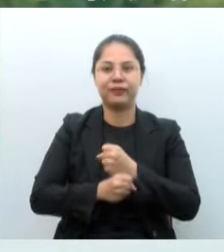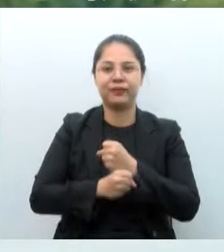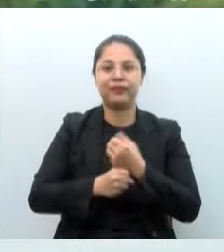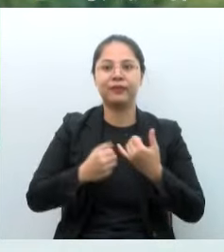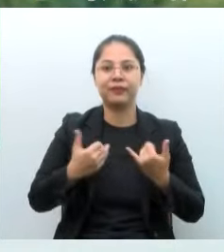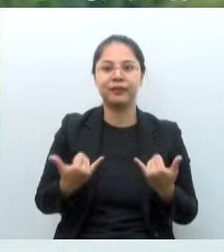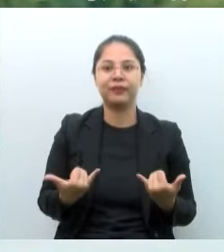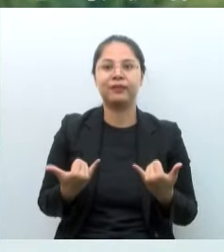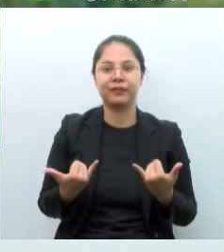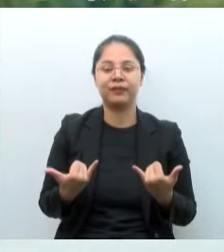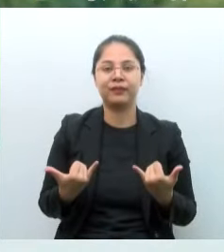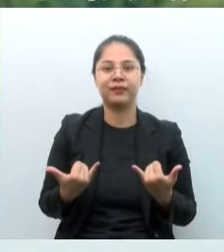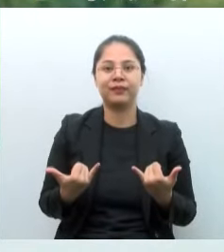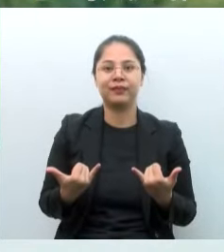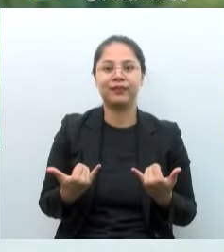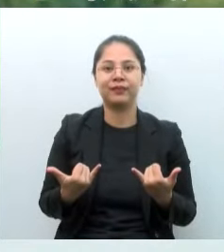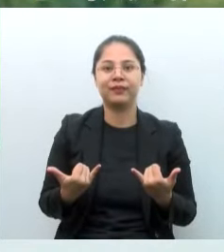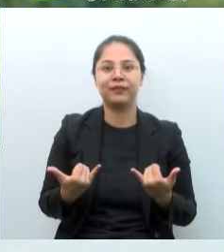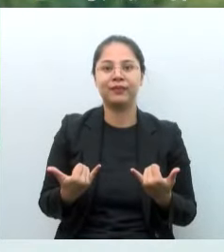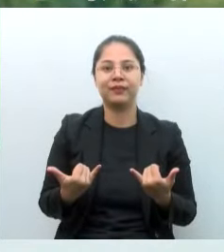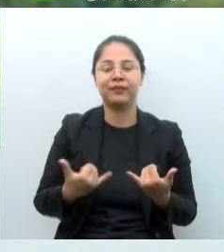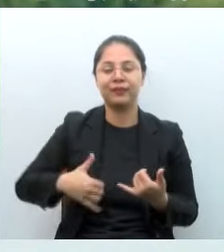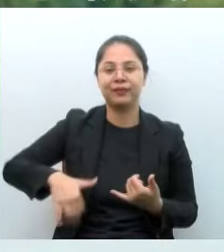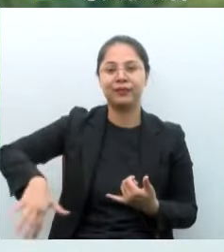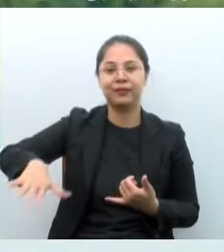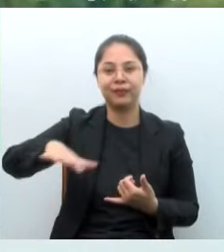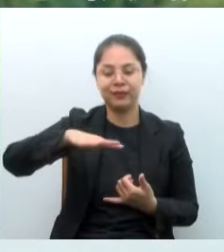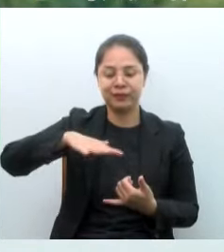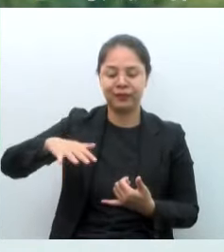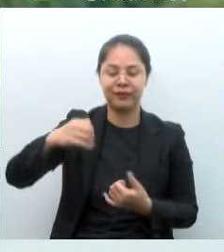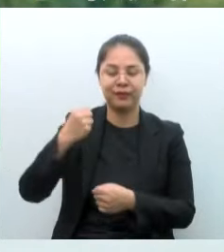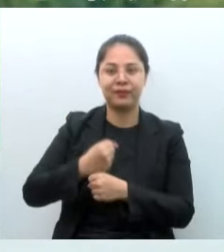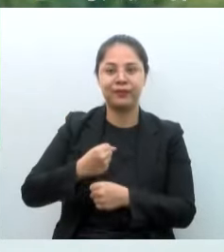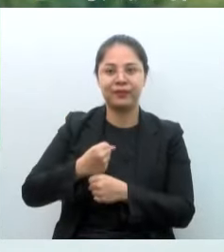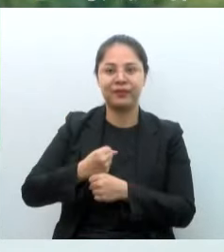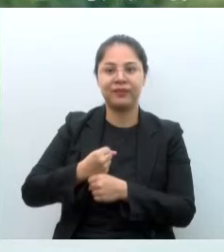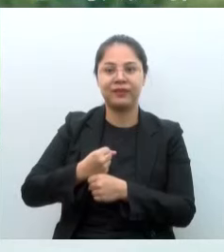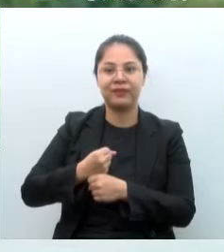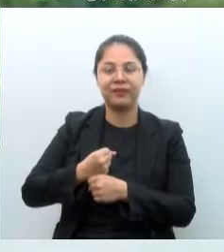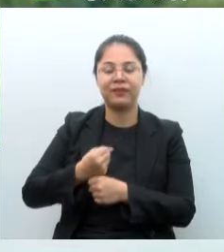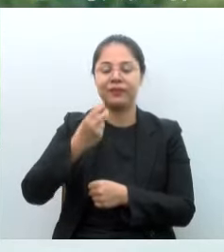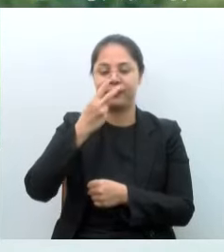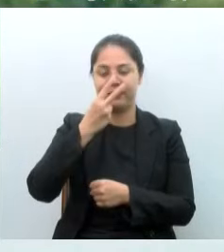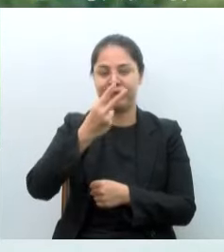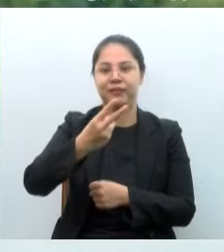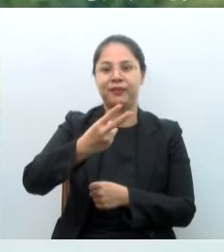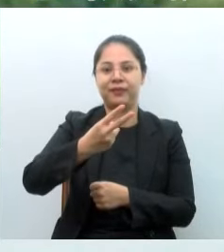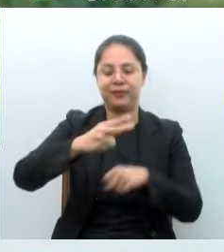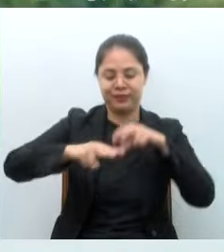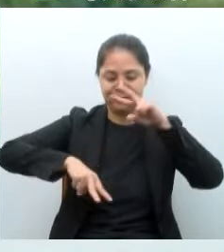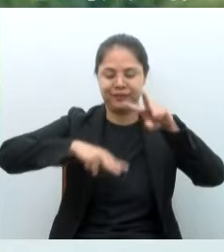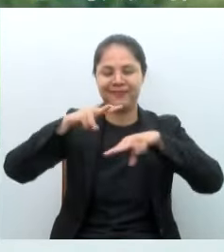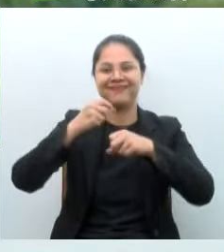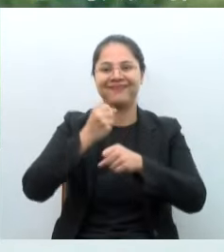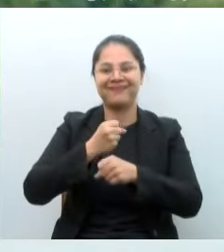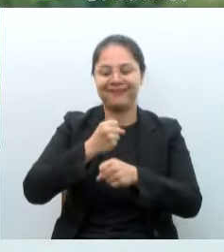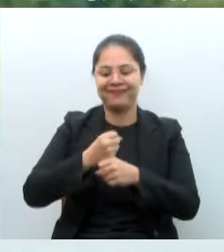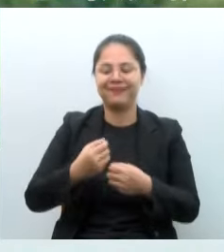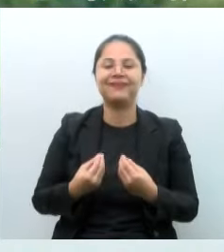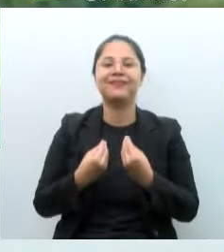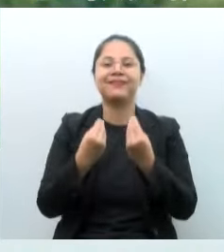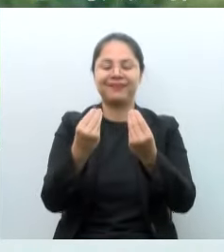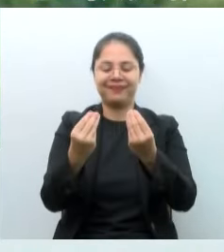นี้ก็เรียกว่าพวกเรานั้นในฐานะที่เป็นหน่วยงานต้นสังกัดนะครับเราก็จะดูแลน้องๆเหล่านี้นะครับเพื่อให้มี